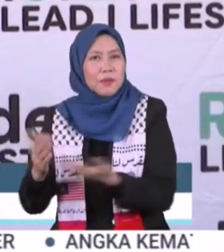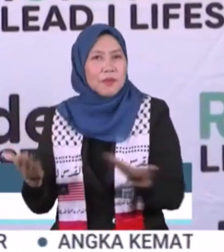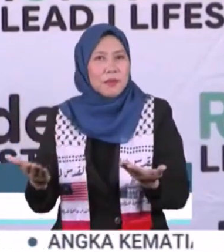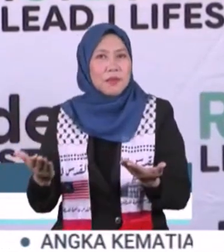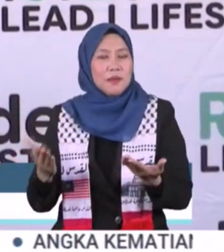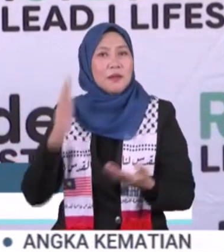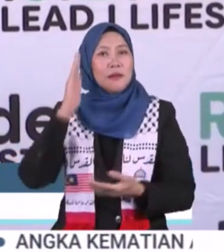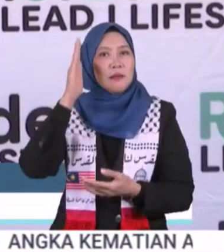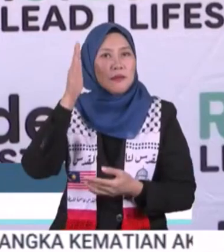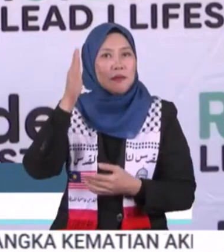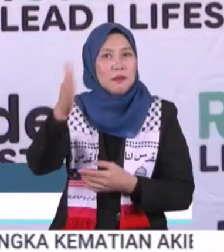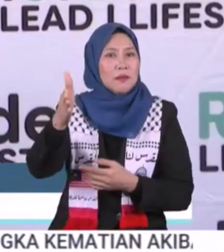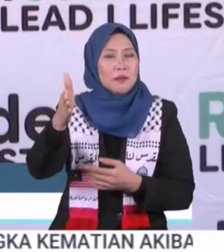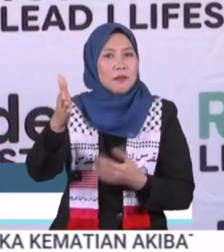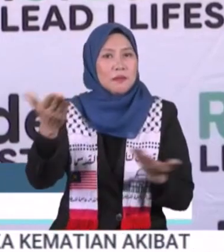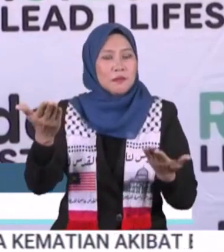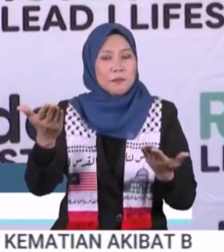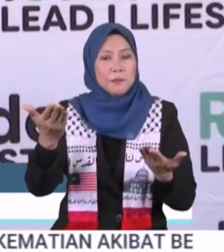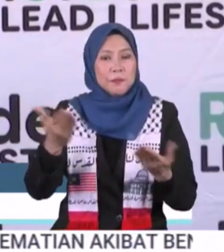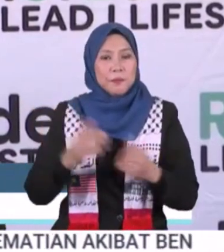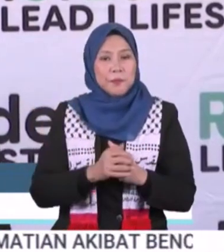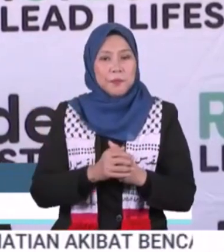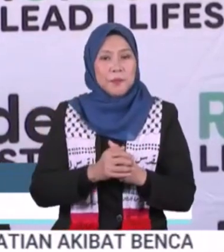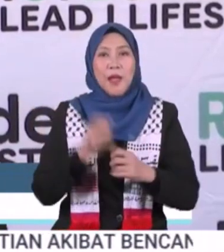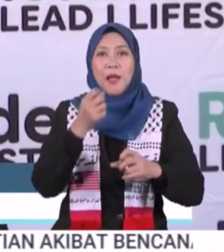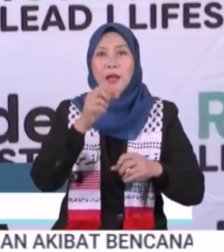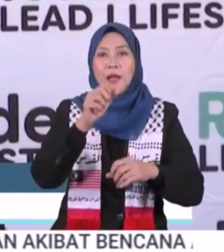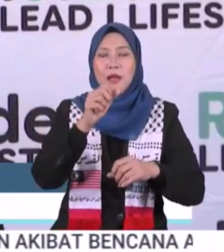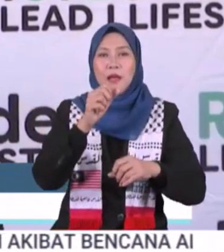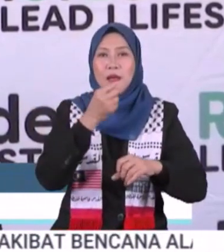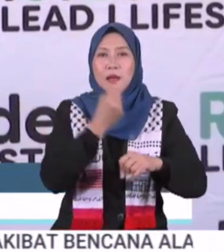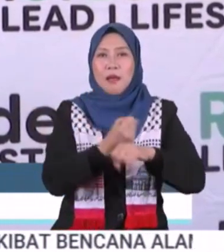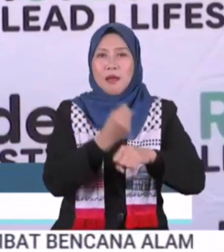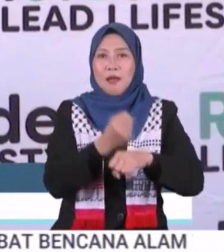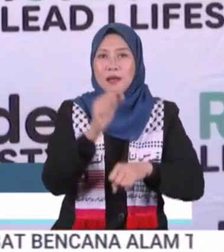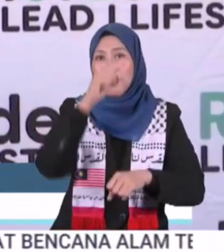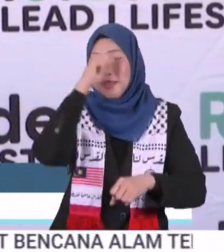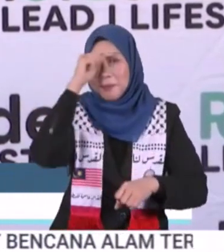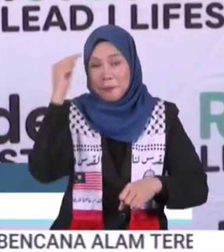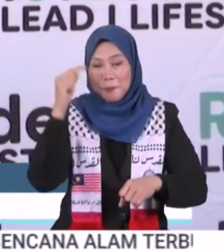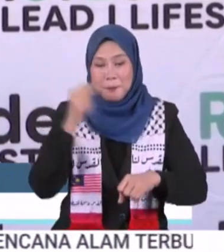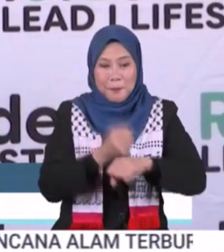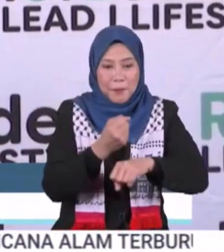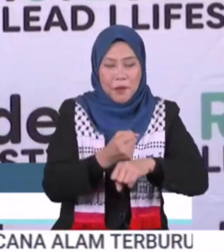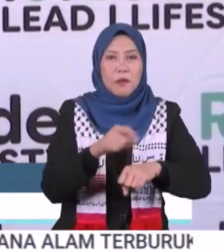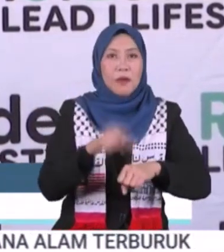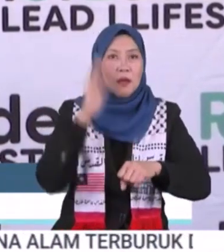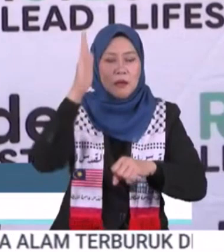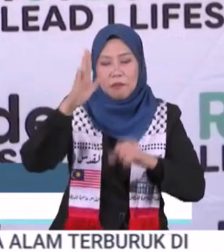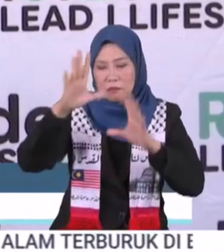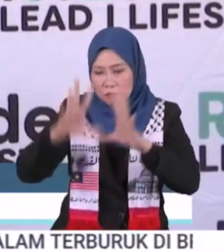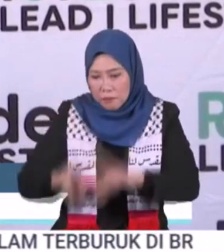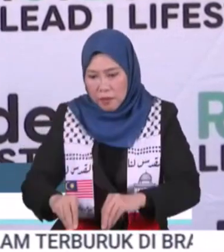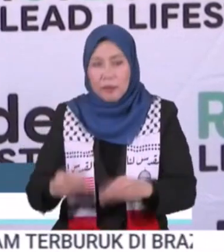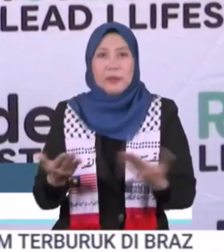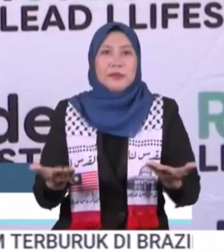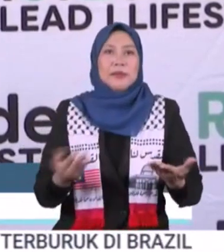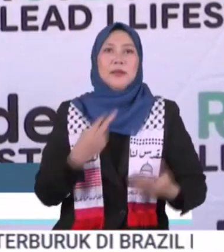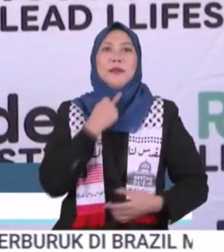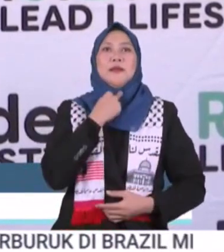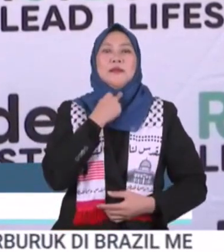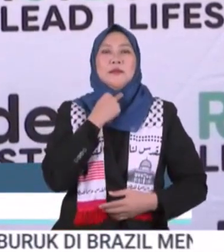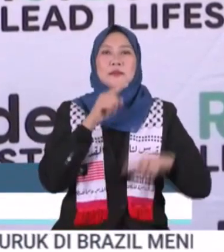Khususnya nanti bila coal, arang batu dihapuskan, kita masa ini akan bergantung kepada